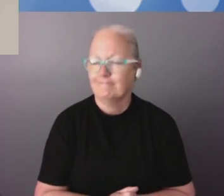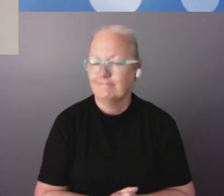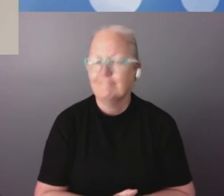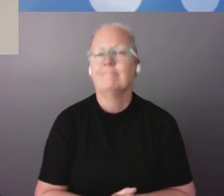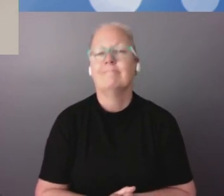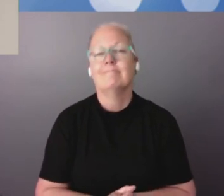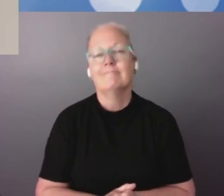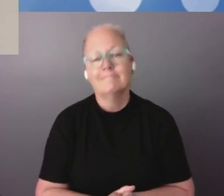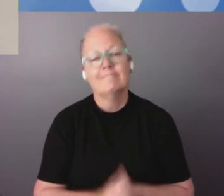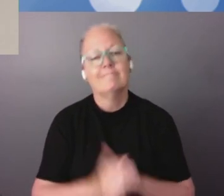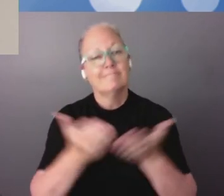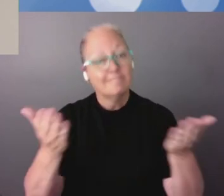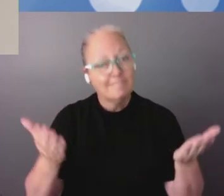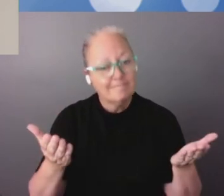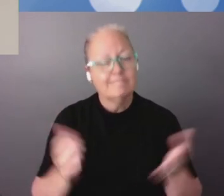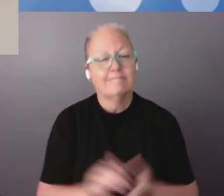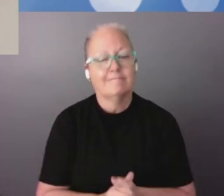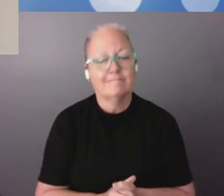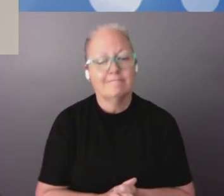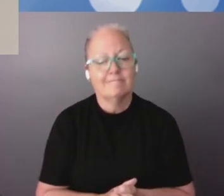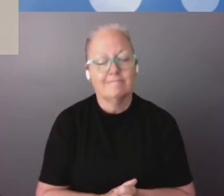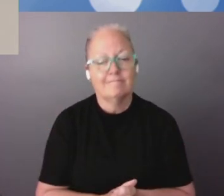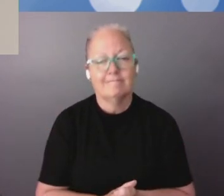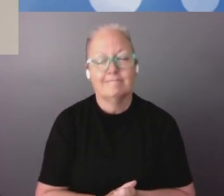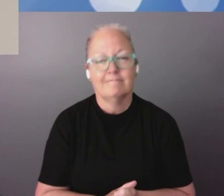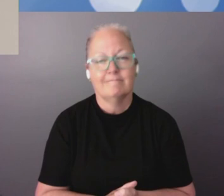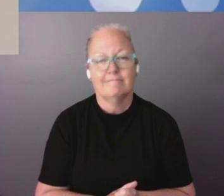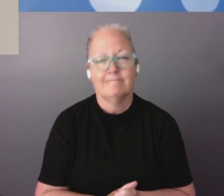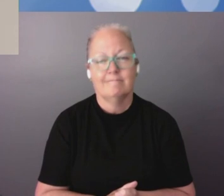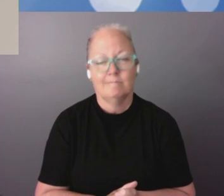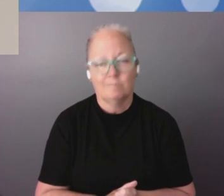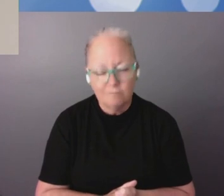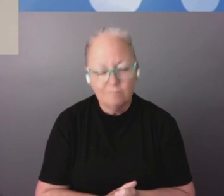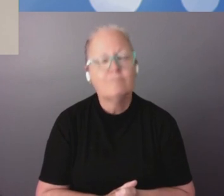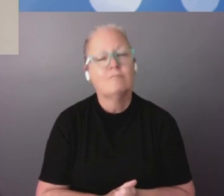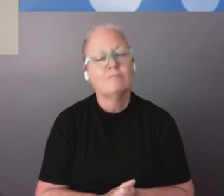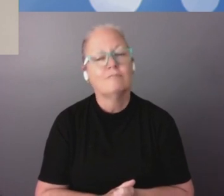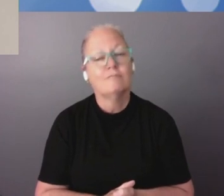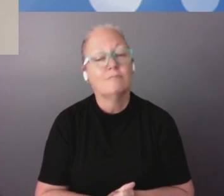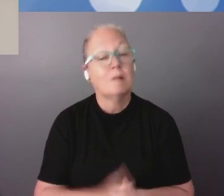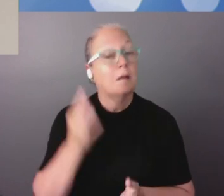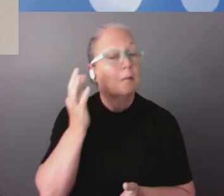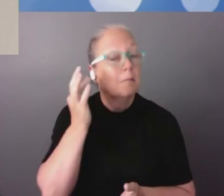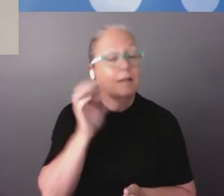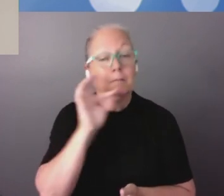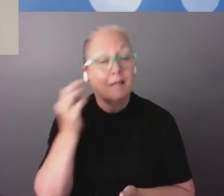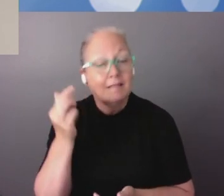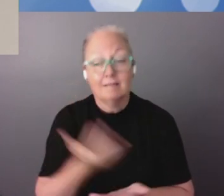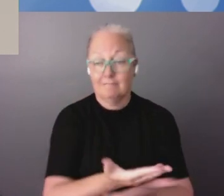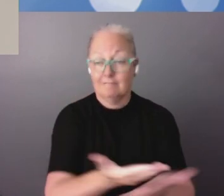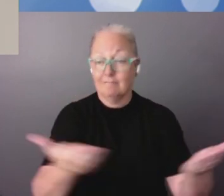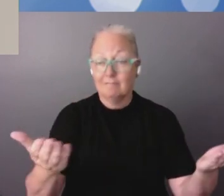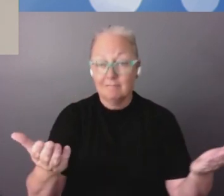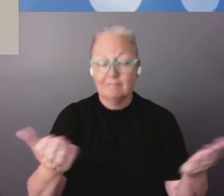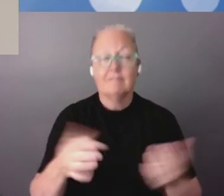放他的发言。女士们、先生们， 十几年前我们城市开始它